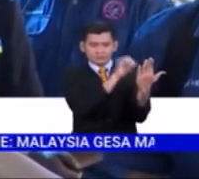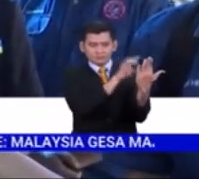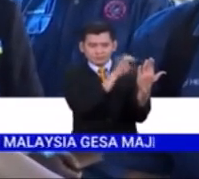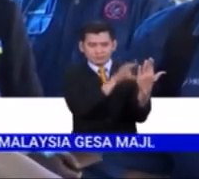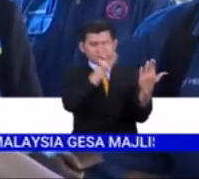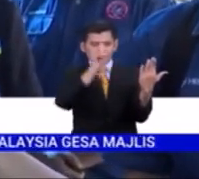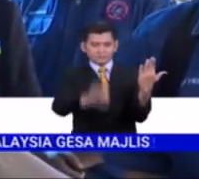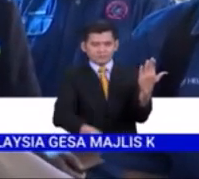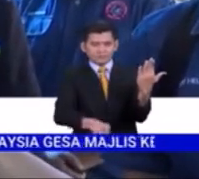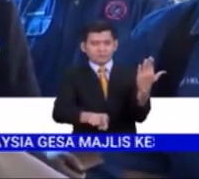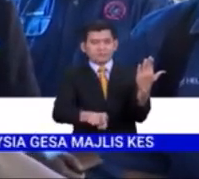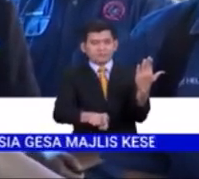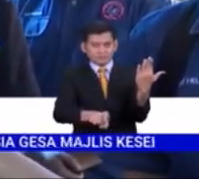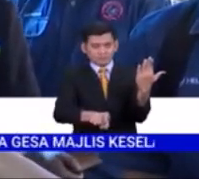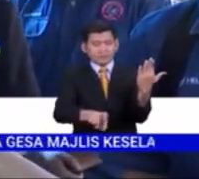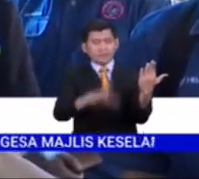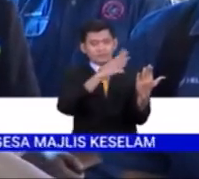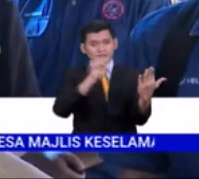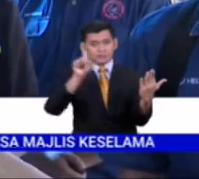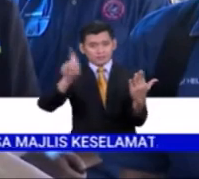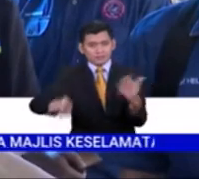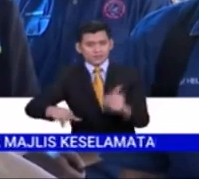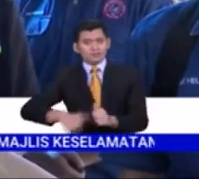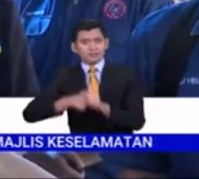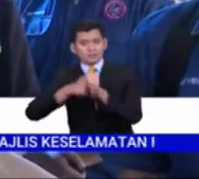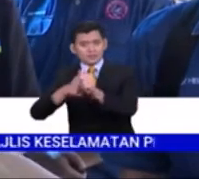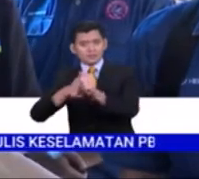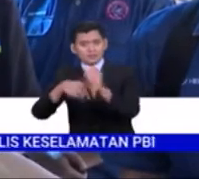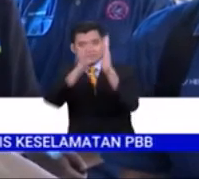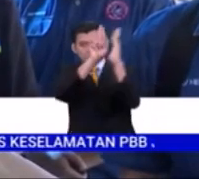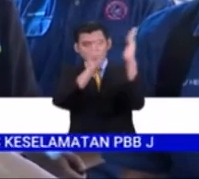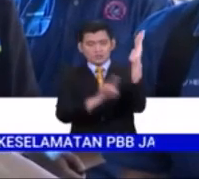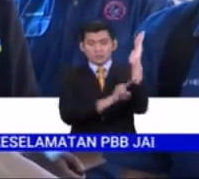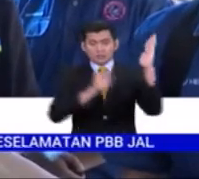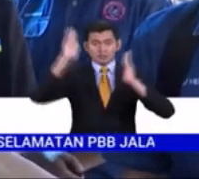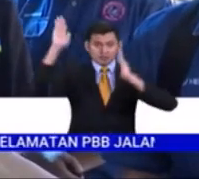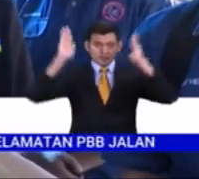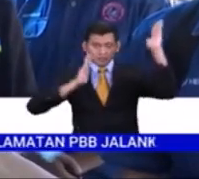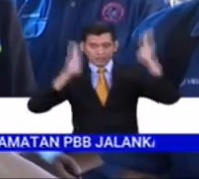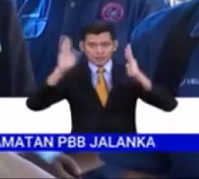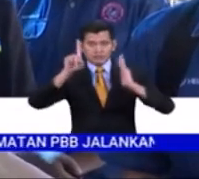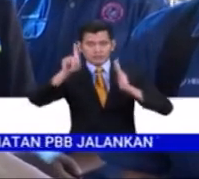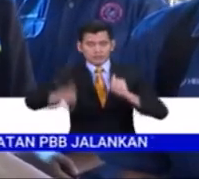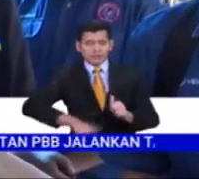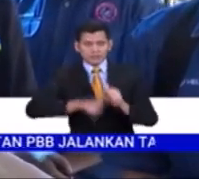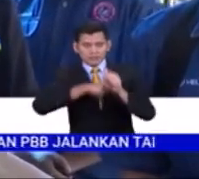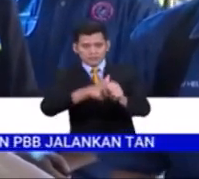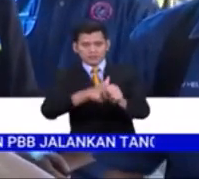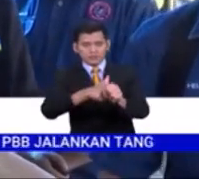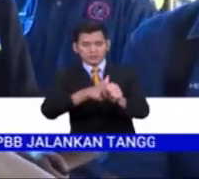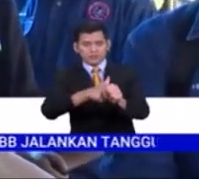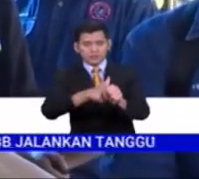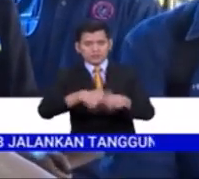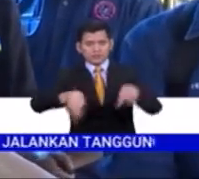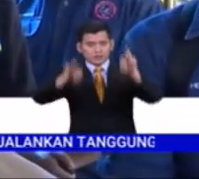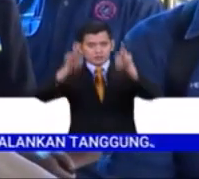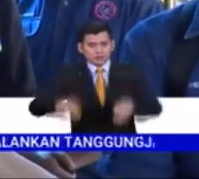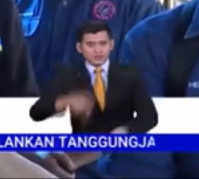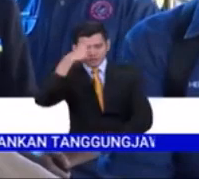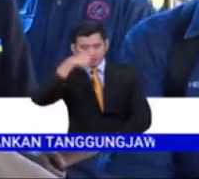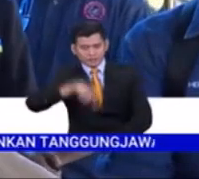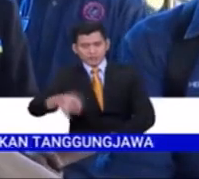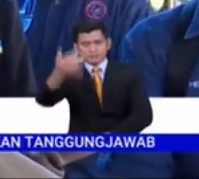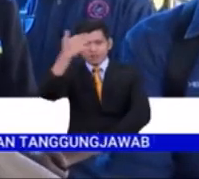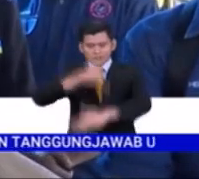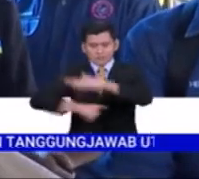pihak rakyat Thailand untuk masuk ke Malaysia, dan saya rasa SOP yang terdapat dalam MySejahtera pun adalah satu SOP yang cukup